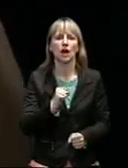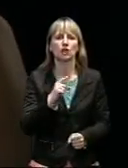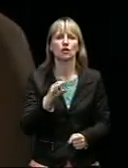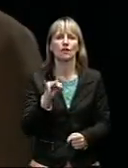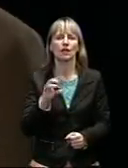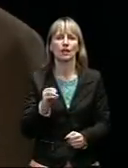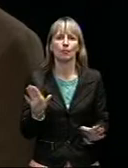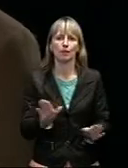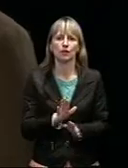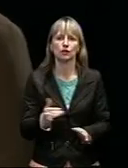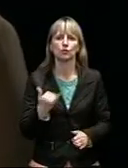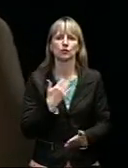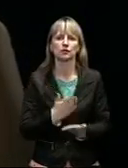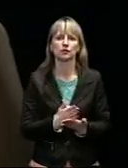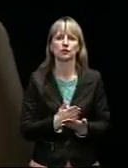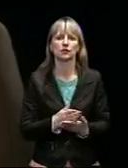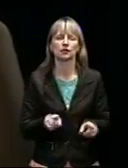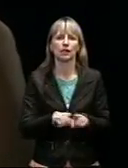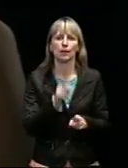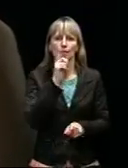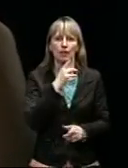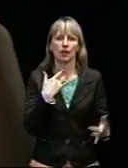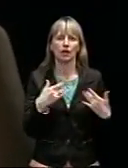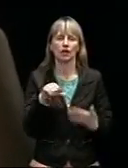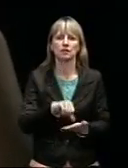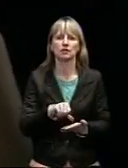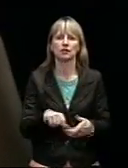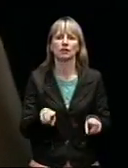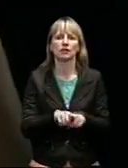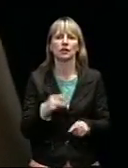є такий міні-концерт таких цікавих